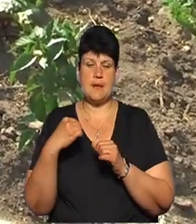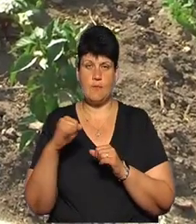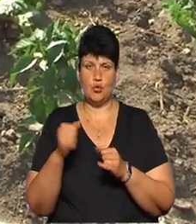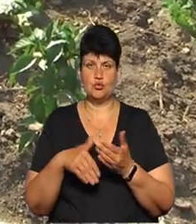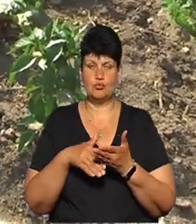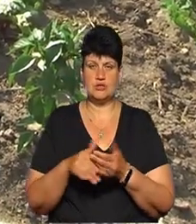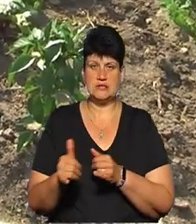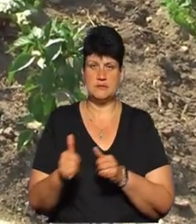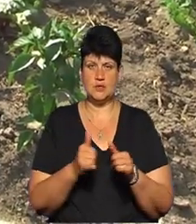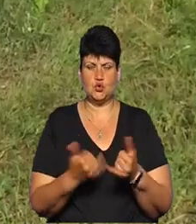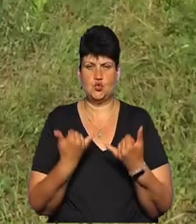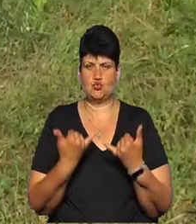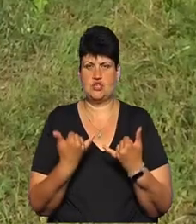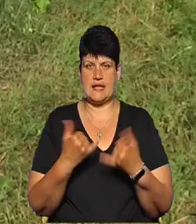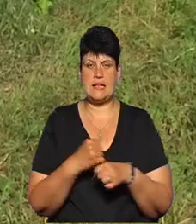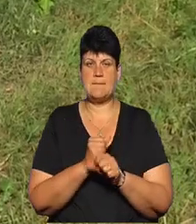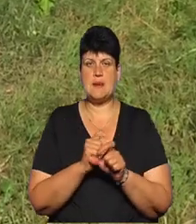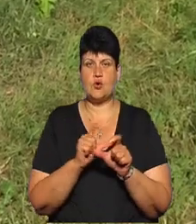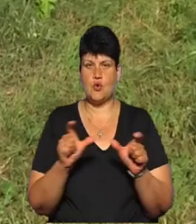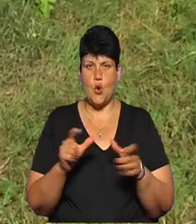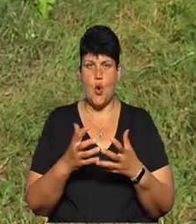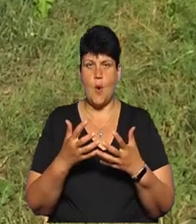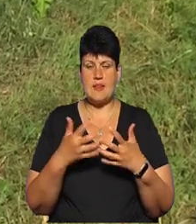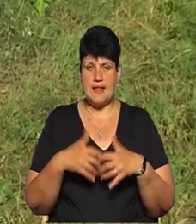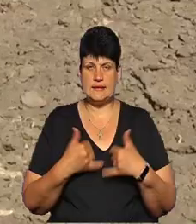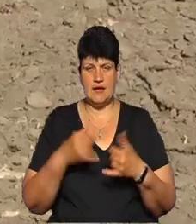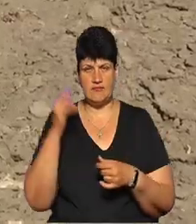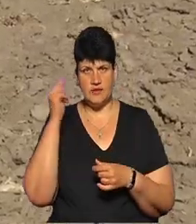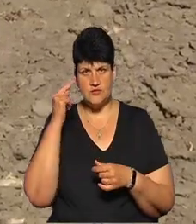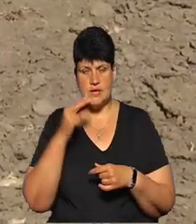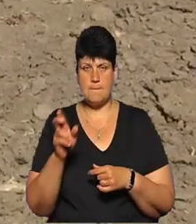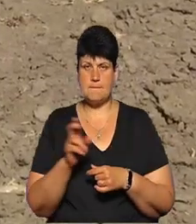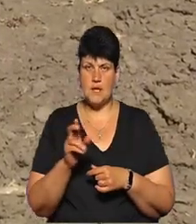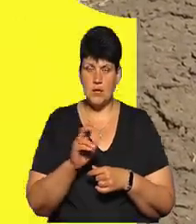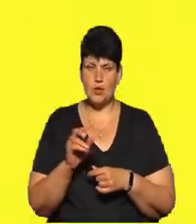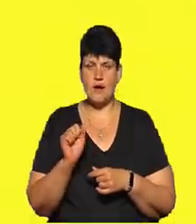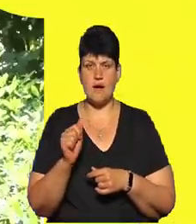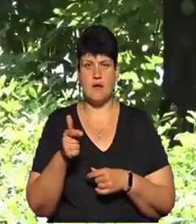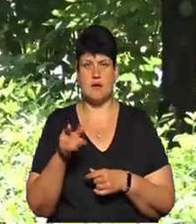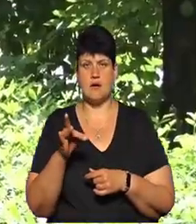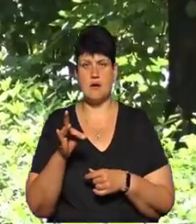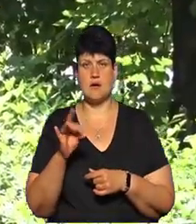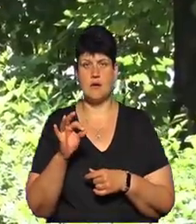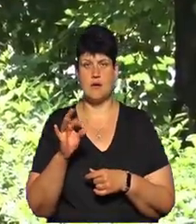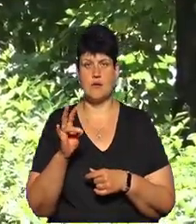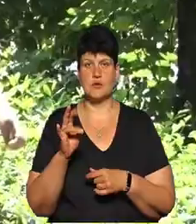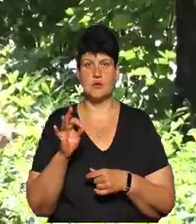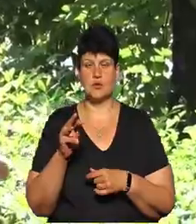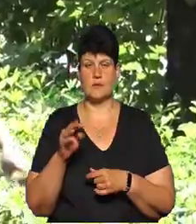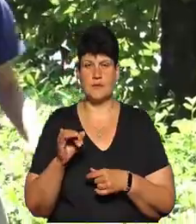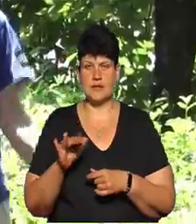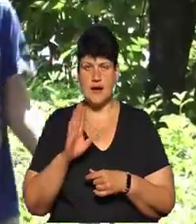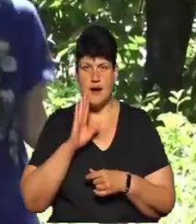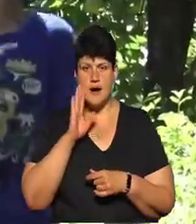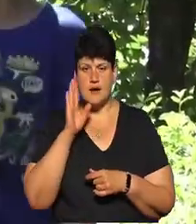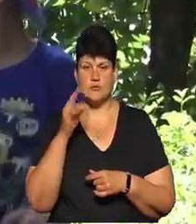школи сучасним лабораторним обладнанням для вивчення біології та агрономії. Ранок в